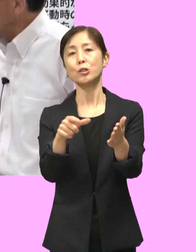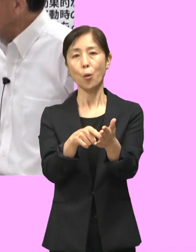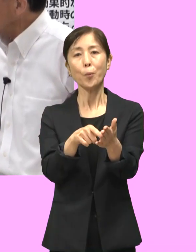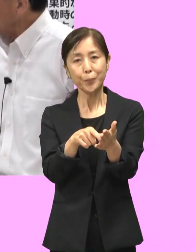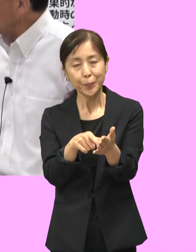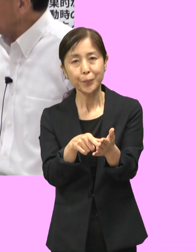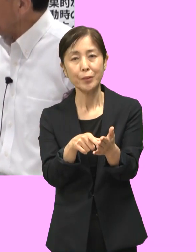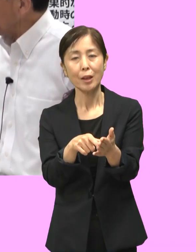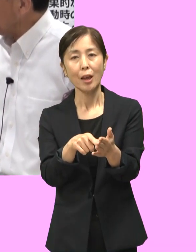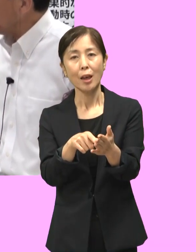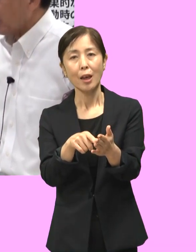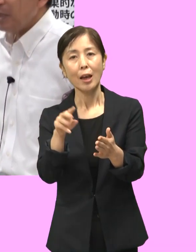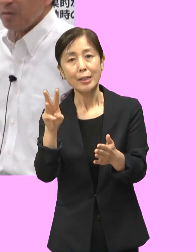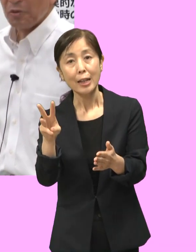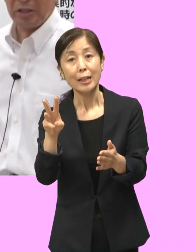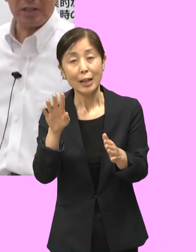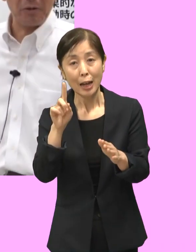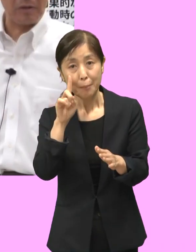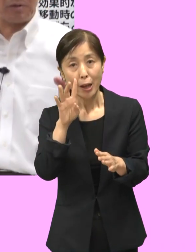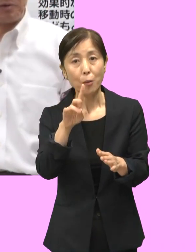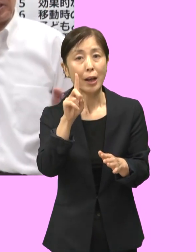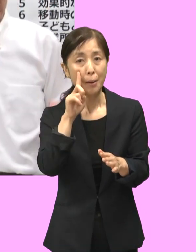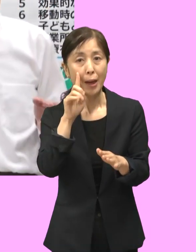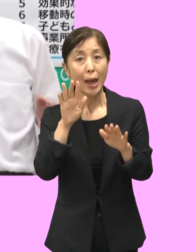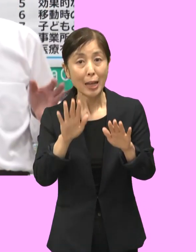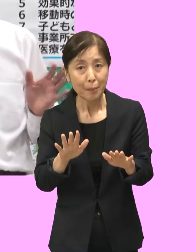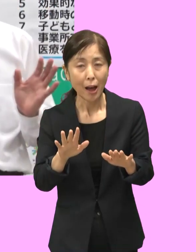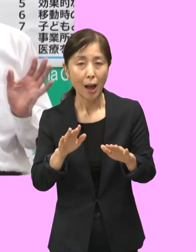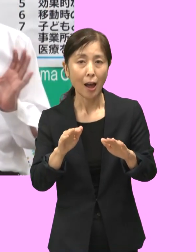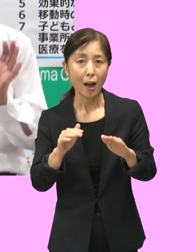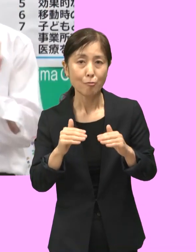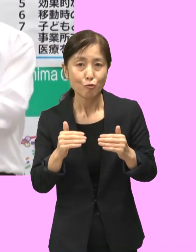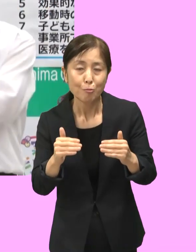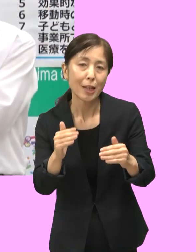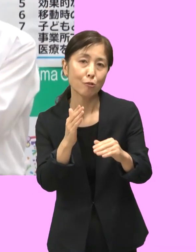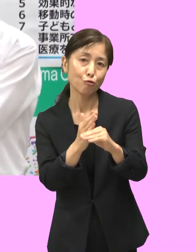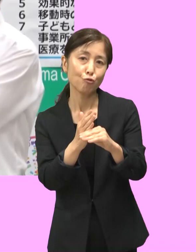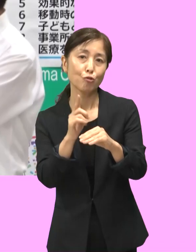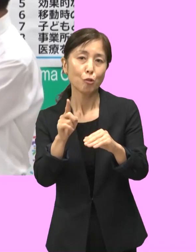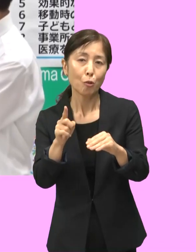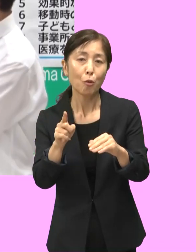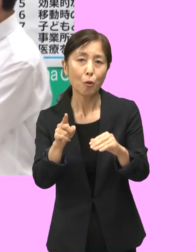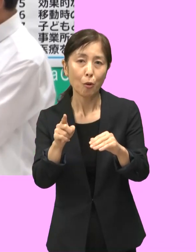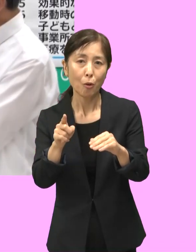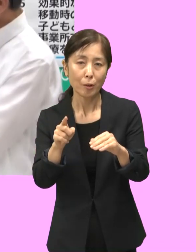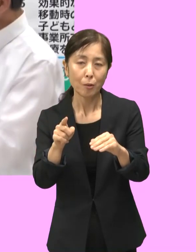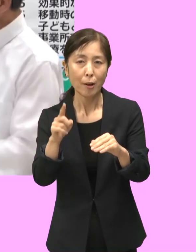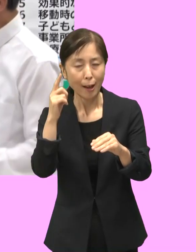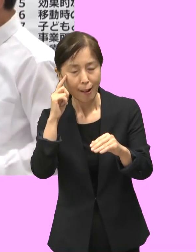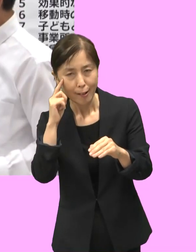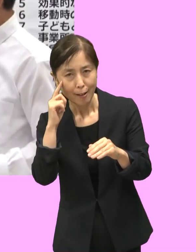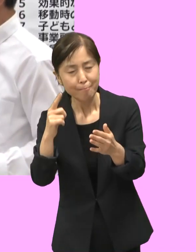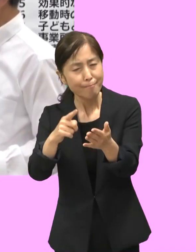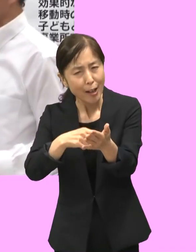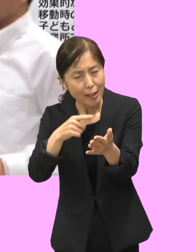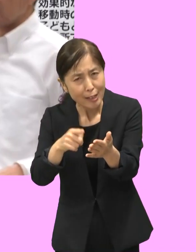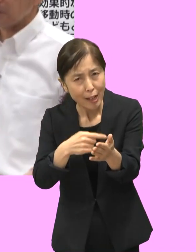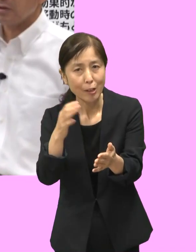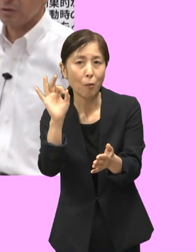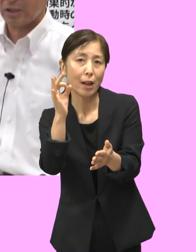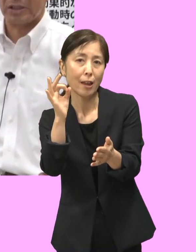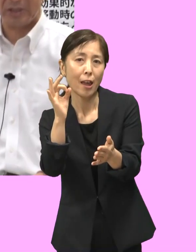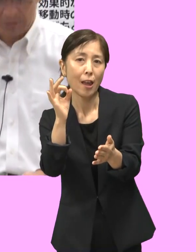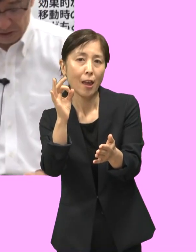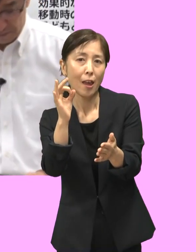この3、4回目の一部はね、もう現在は我々やってますので、それで使えるものをやった上で足らない分を今回計上し